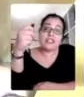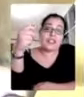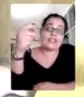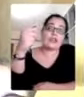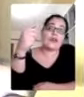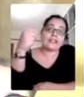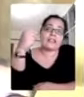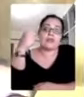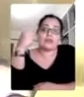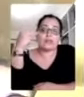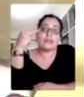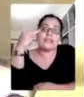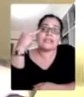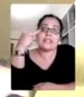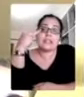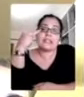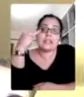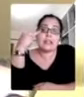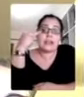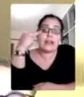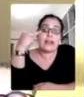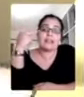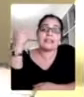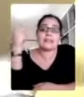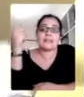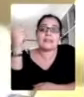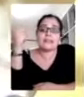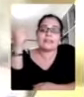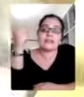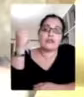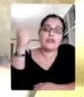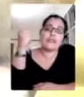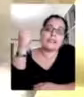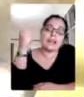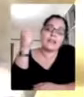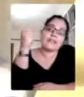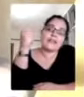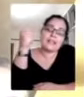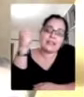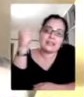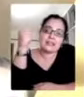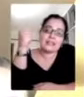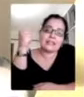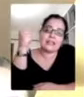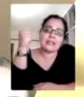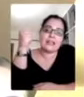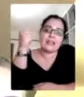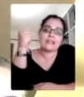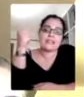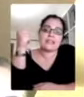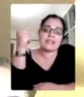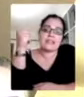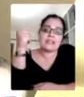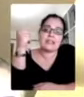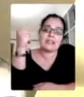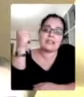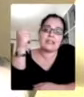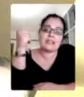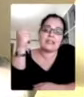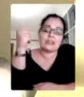Siz o bir çekişte o kadar çok dumanı içinize aldığınız zaman yüzey daha fazla katrana, daha